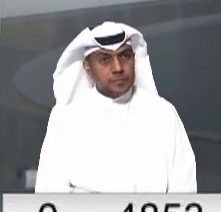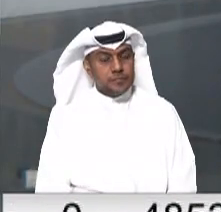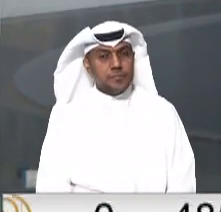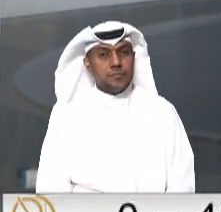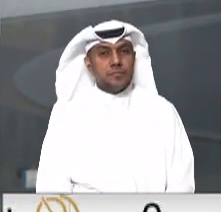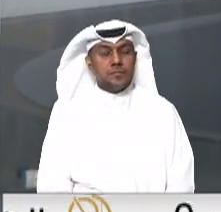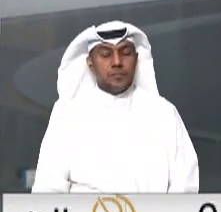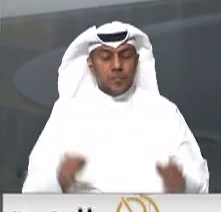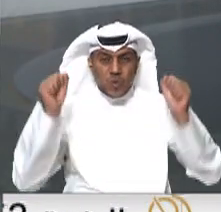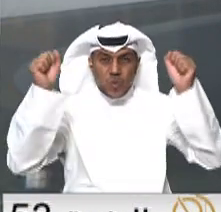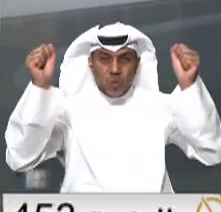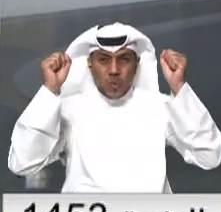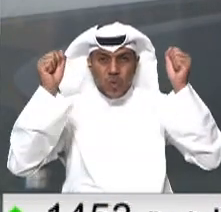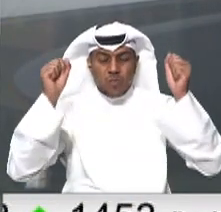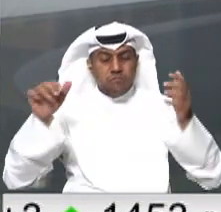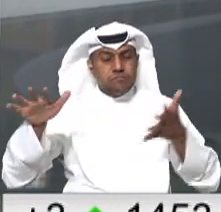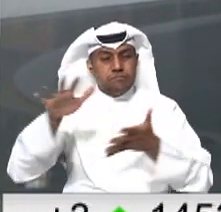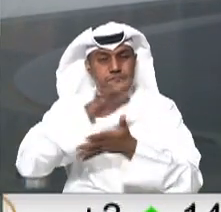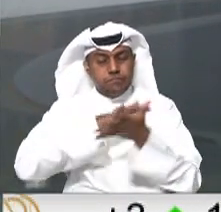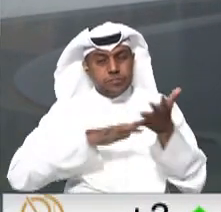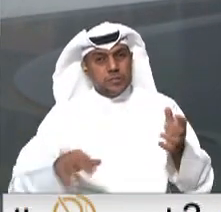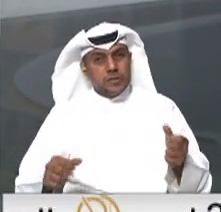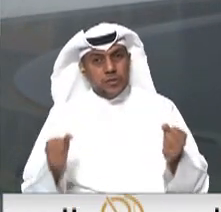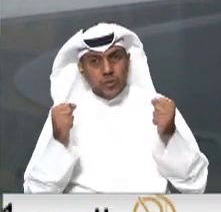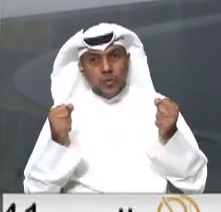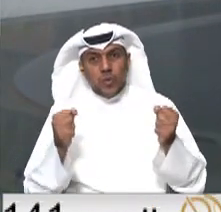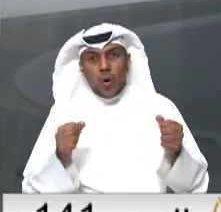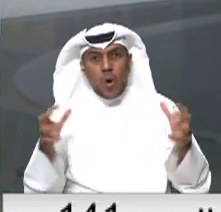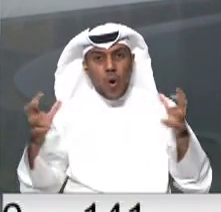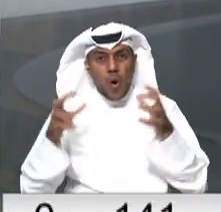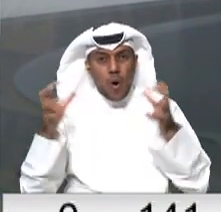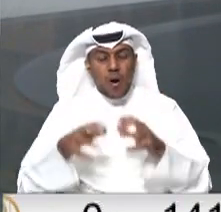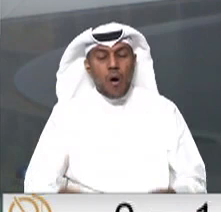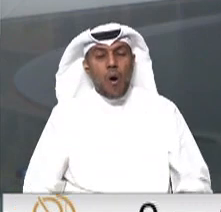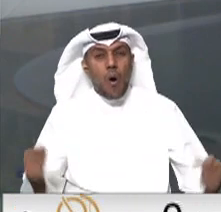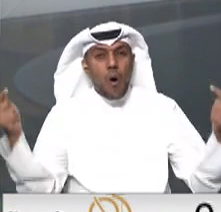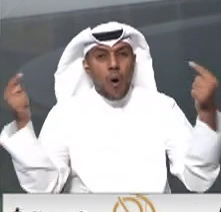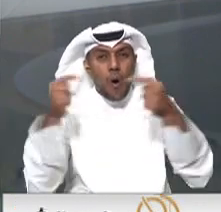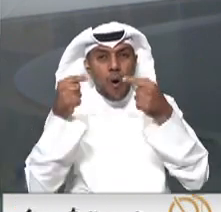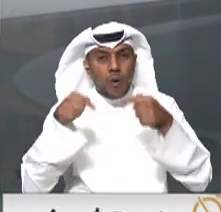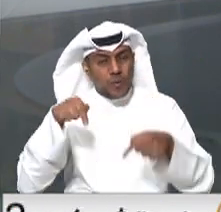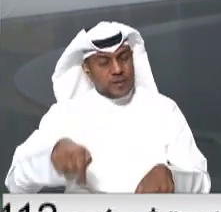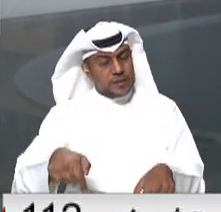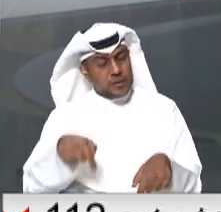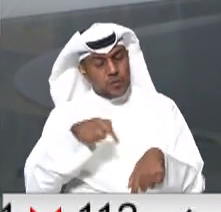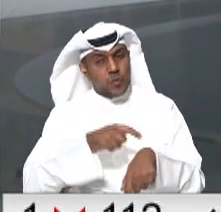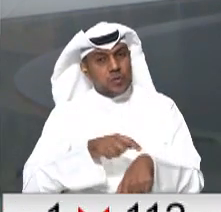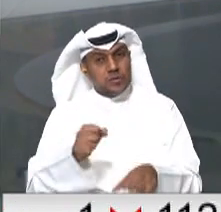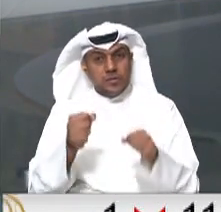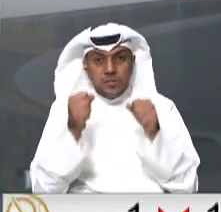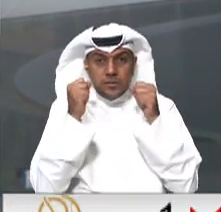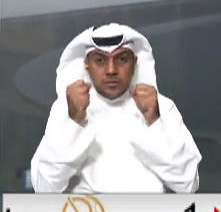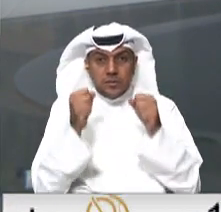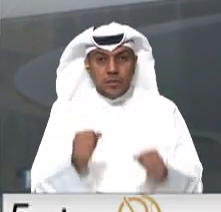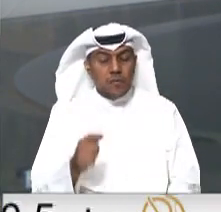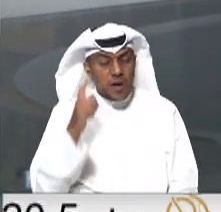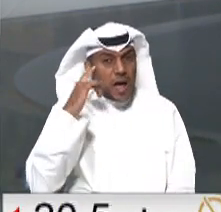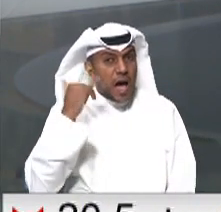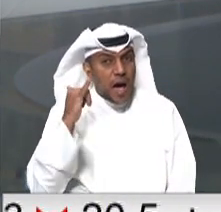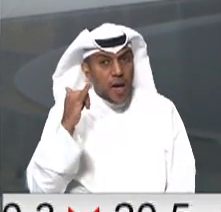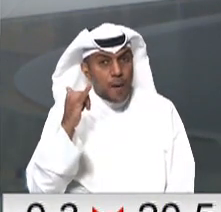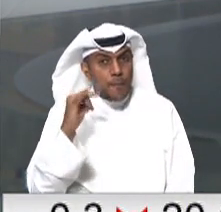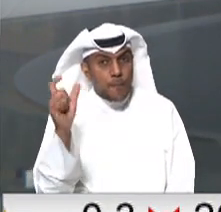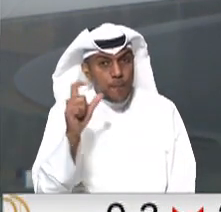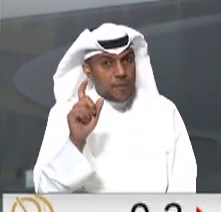مظاهرات دعم القضية الفلسطينية والوقوف بوجه عدوان الاحتلال لا سيما خلال هذه الفترة العصيبة لم تتوقف عند الدول العربية